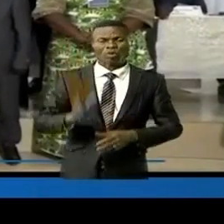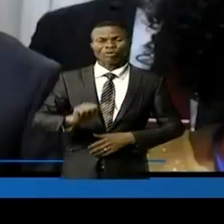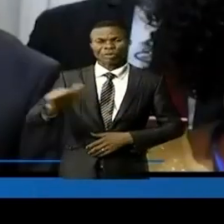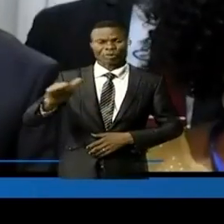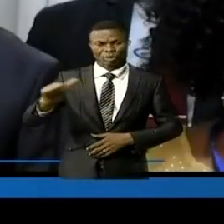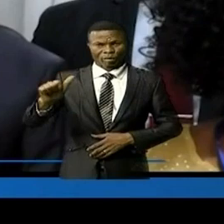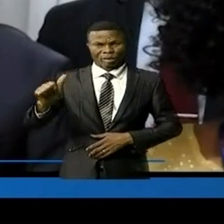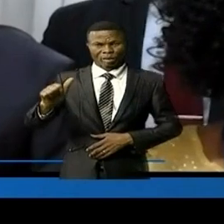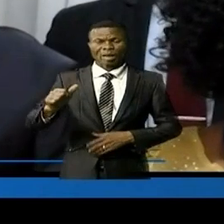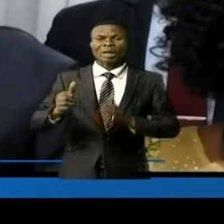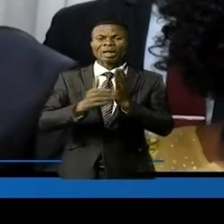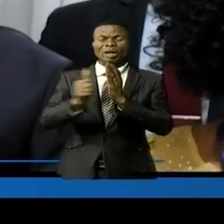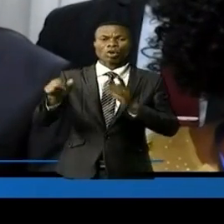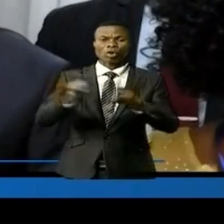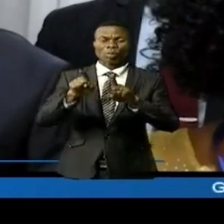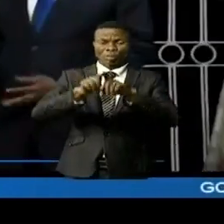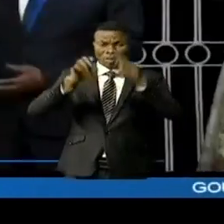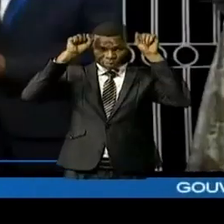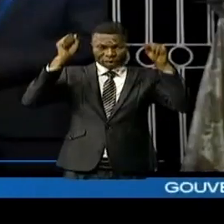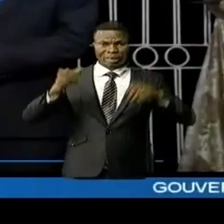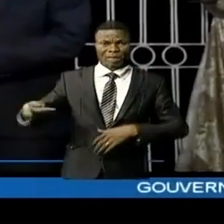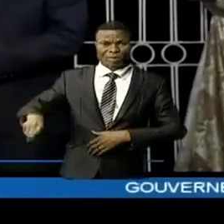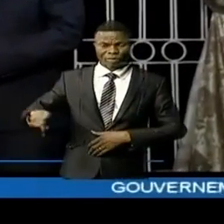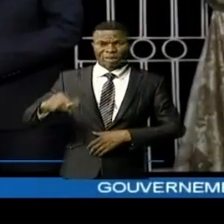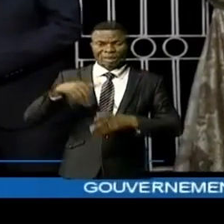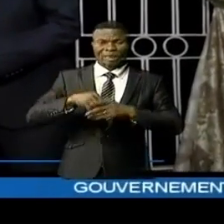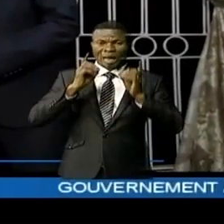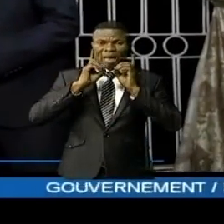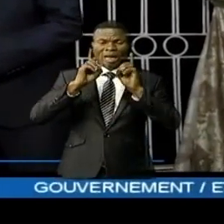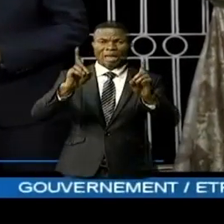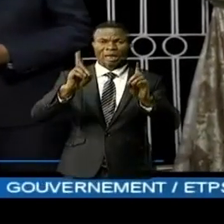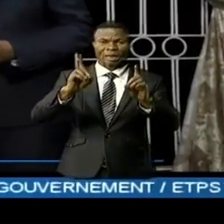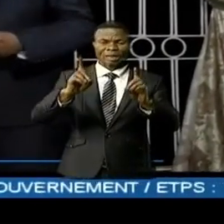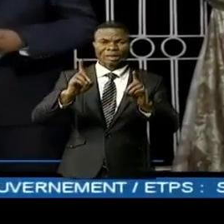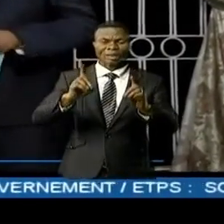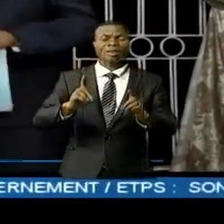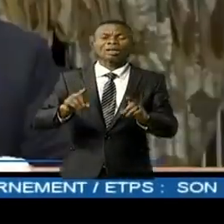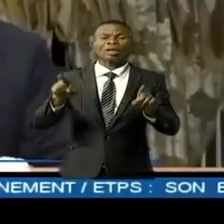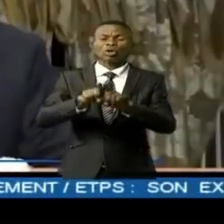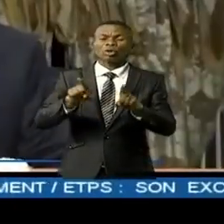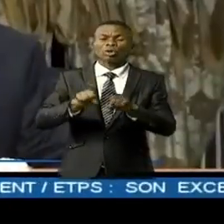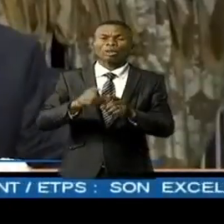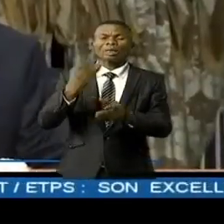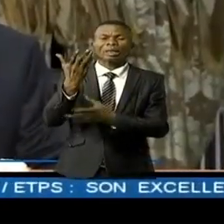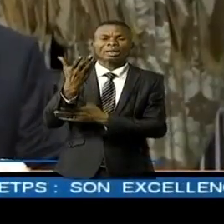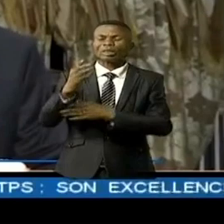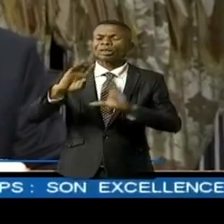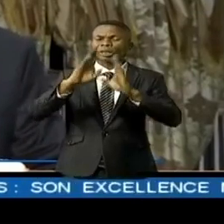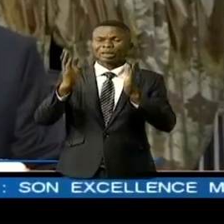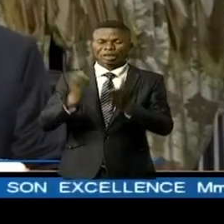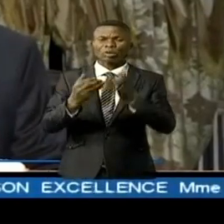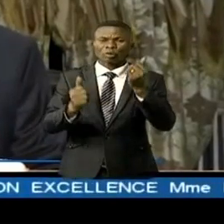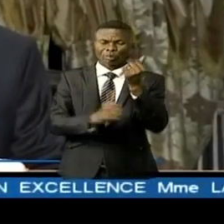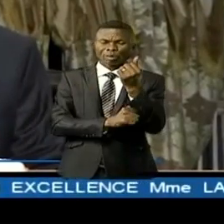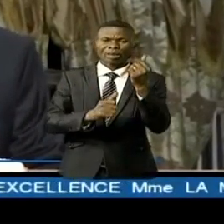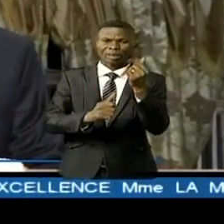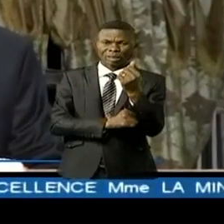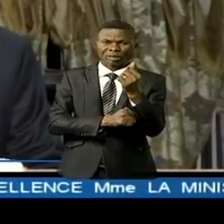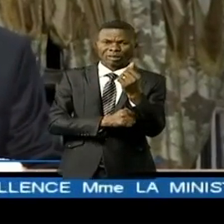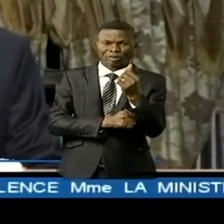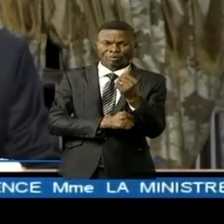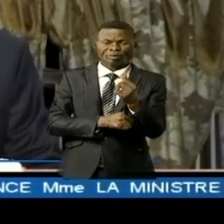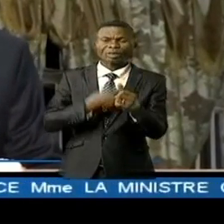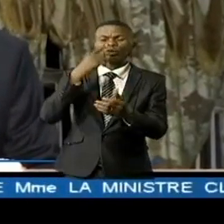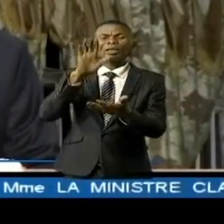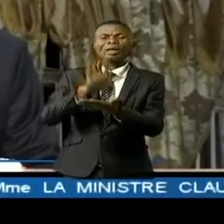Kassi en qualité du président provincial. Dans son discours devant un parterre d'invités, le chef de l'exécutif provincial a rendu des